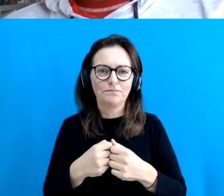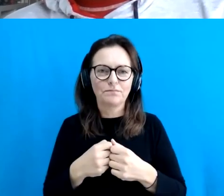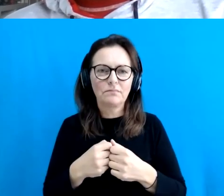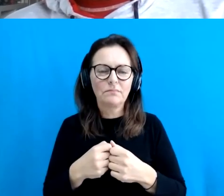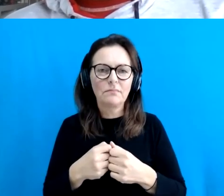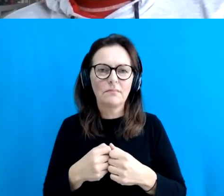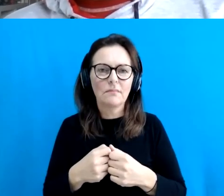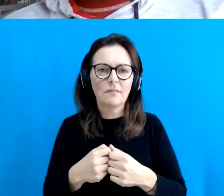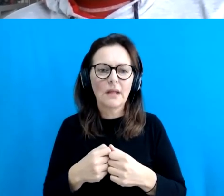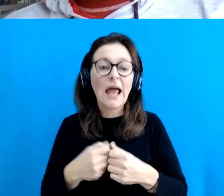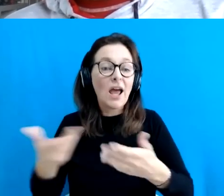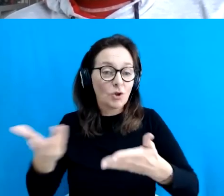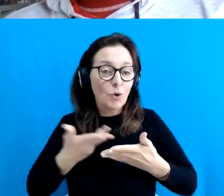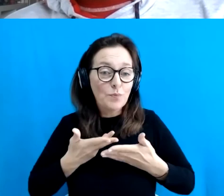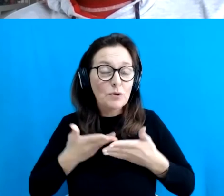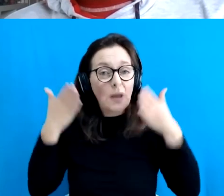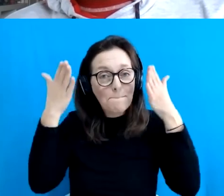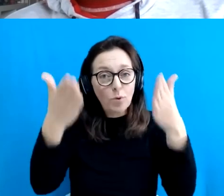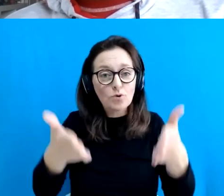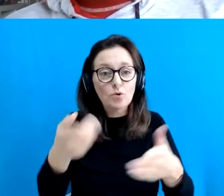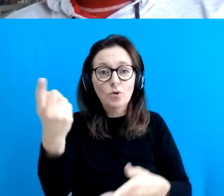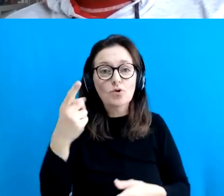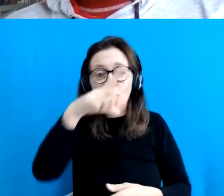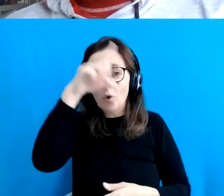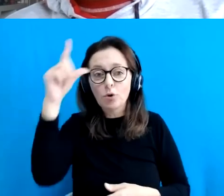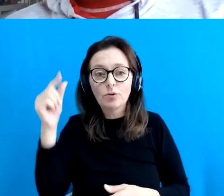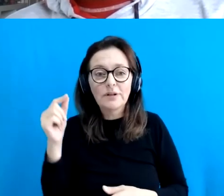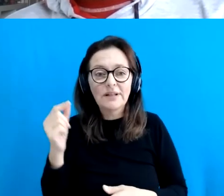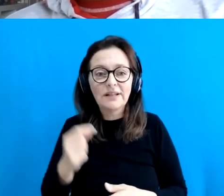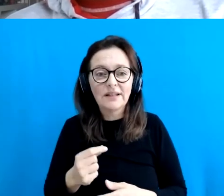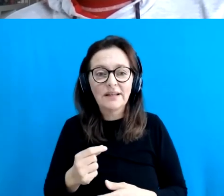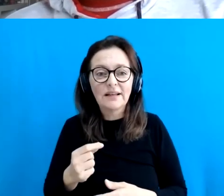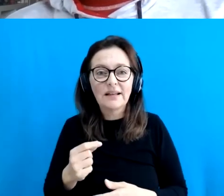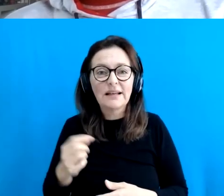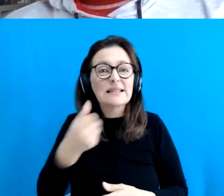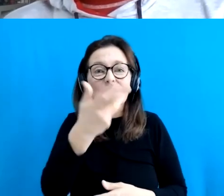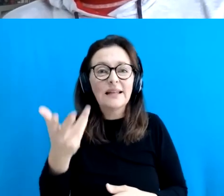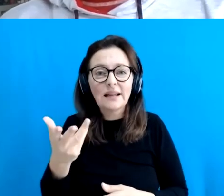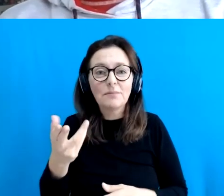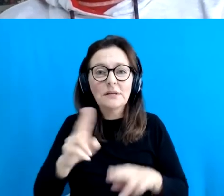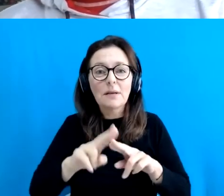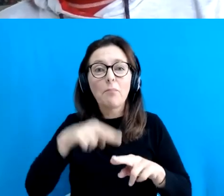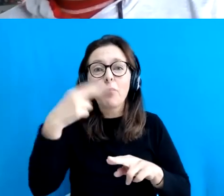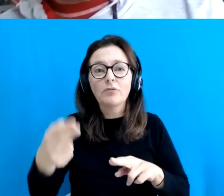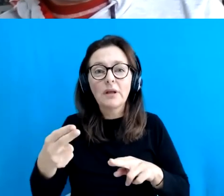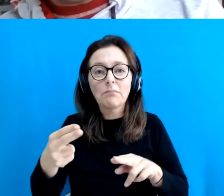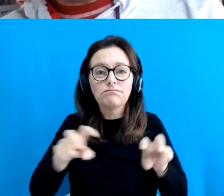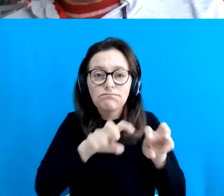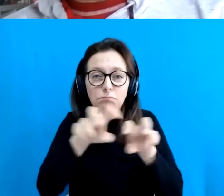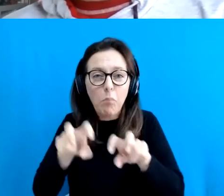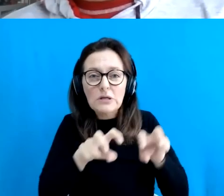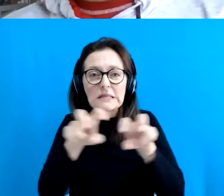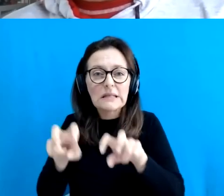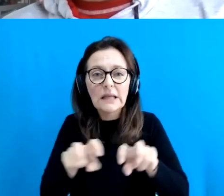dobil sem pozornost od ljudi, s katero sem potem dejansko posnel pesmi za melodije Morja in